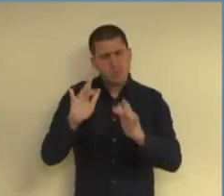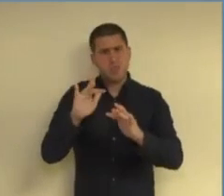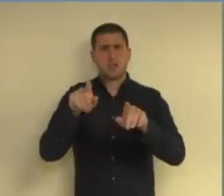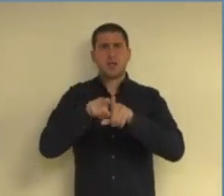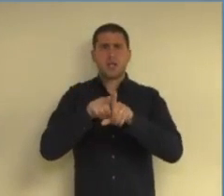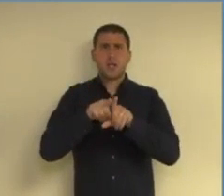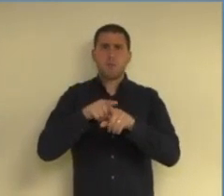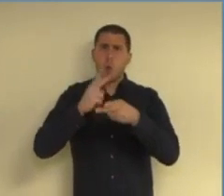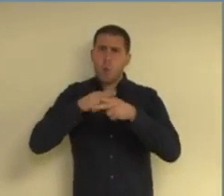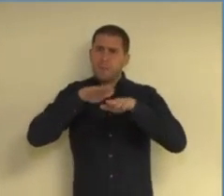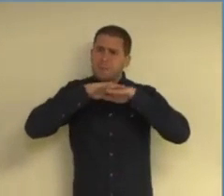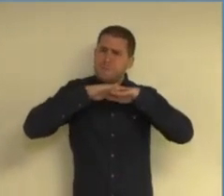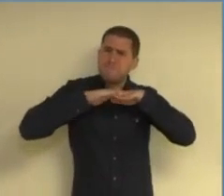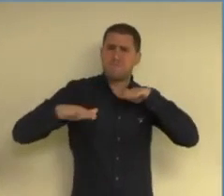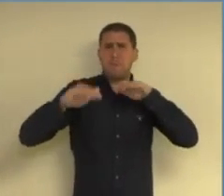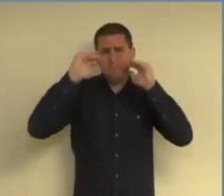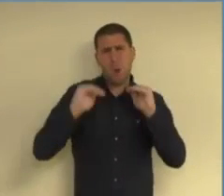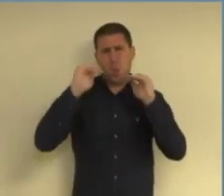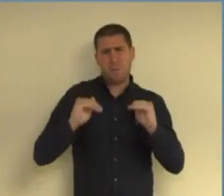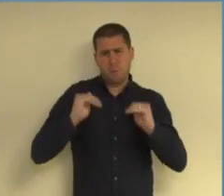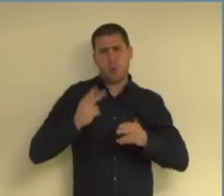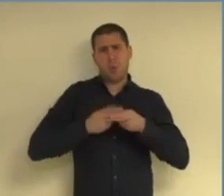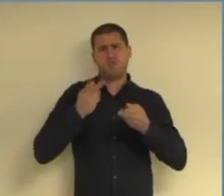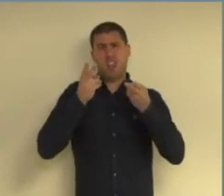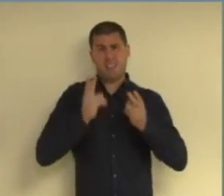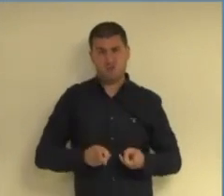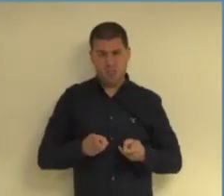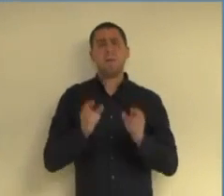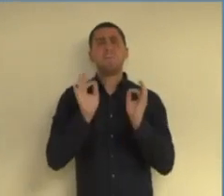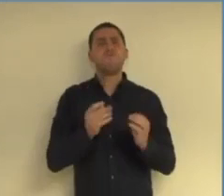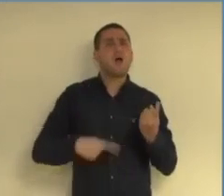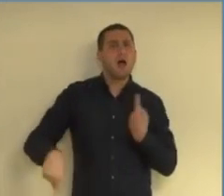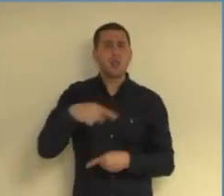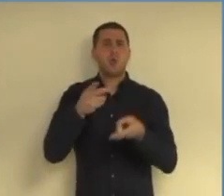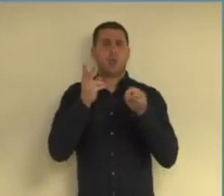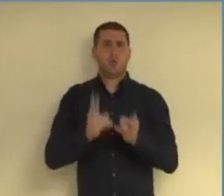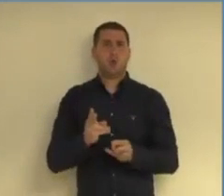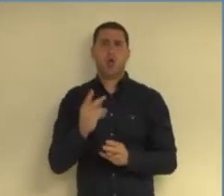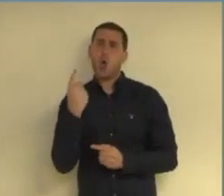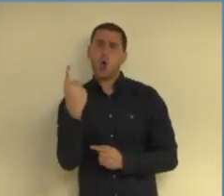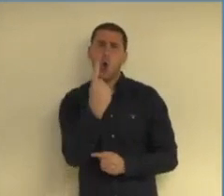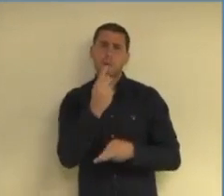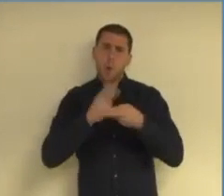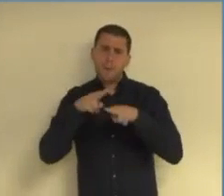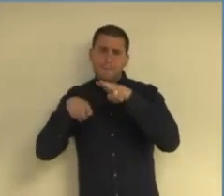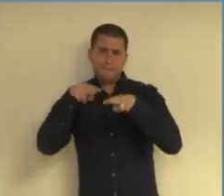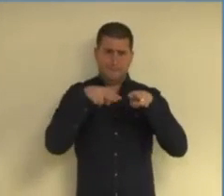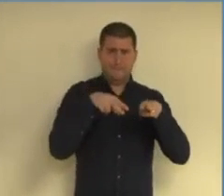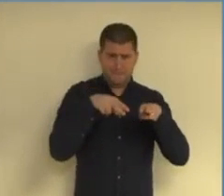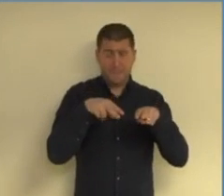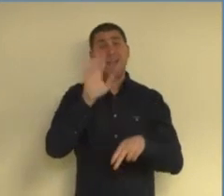לפזר את החולים, לשתח את העקומה כמה שיותר, כדי שאנחנו נוכל להגיע לכל אחד מהחולים האלה.